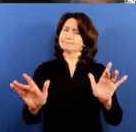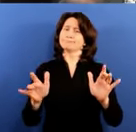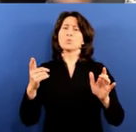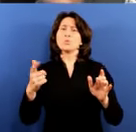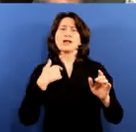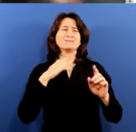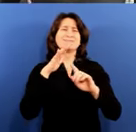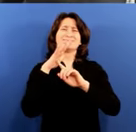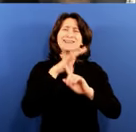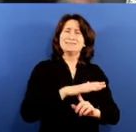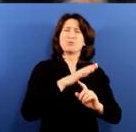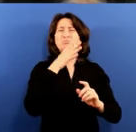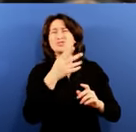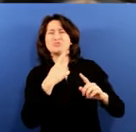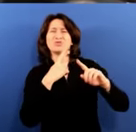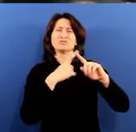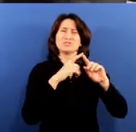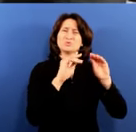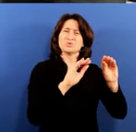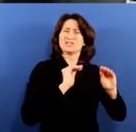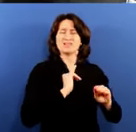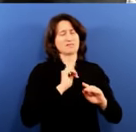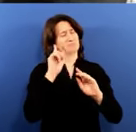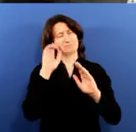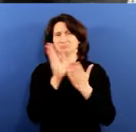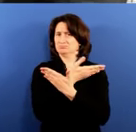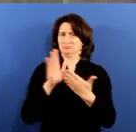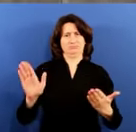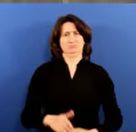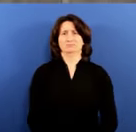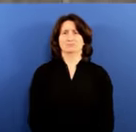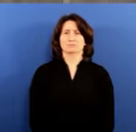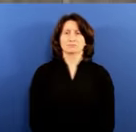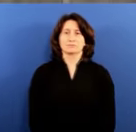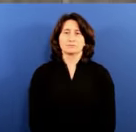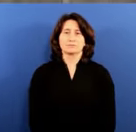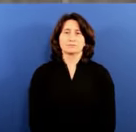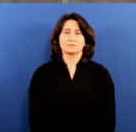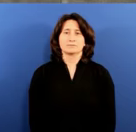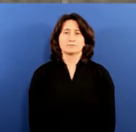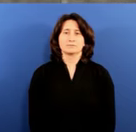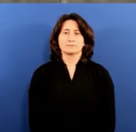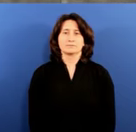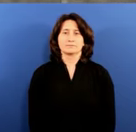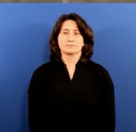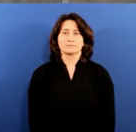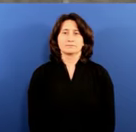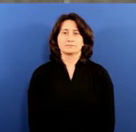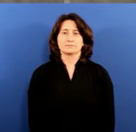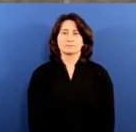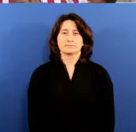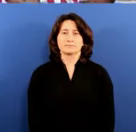konpromisoa. Horretarako eta 2010an hasitako ekimenari jarraituaz, kanpaina antolatu eta aniztasun sexualari buruzko